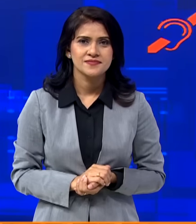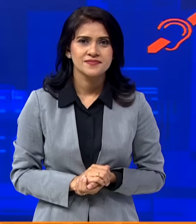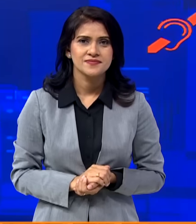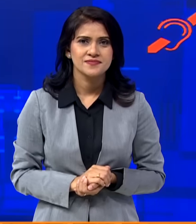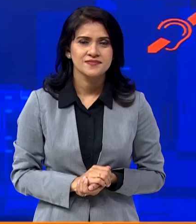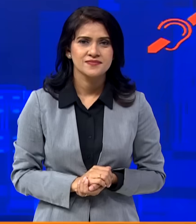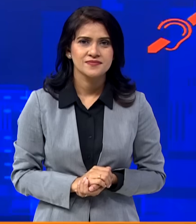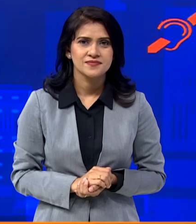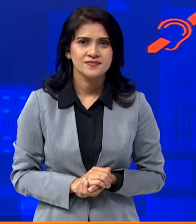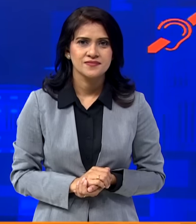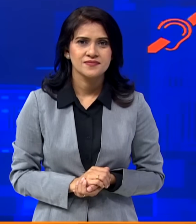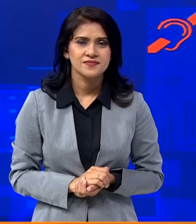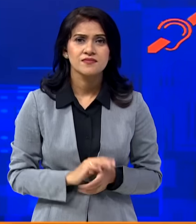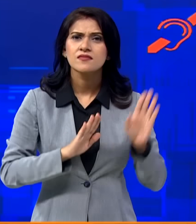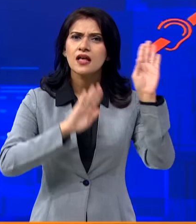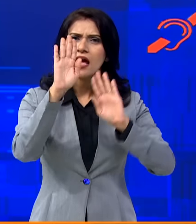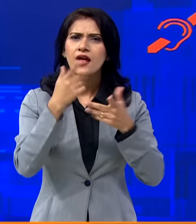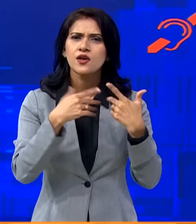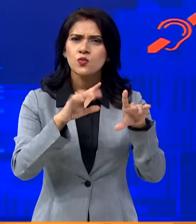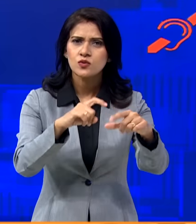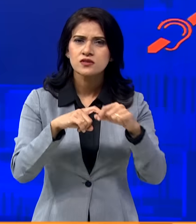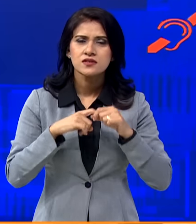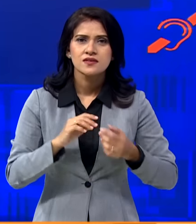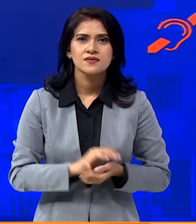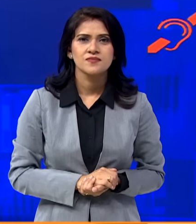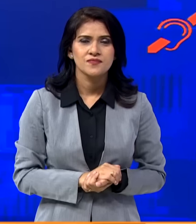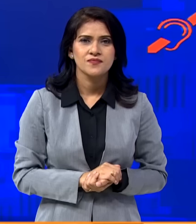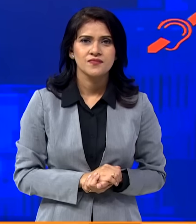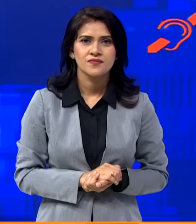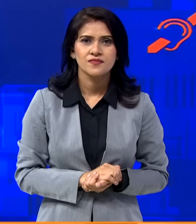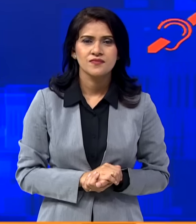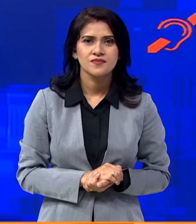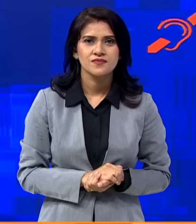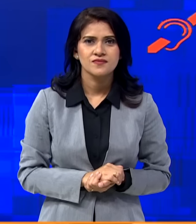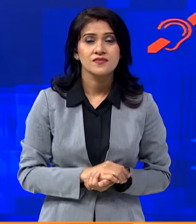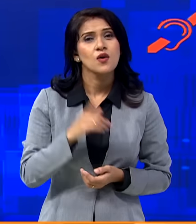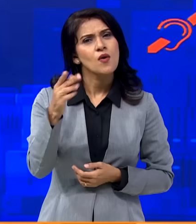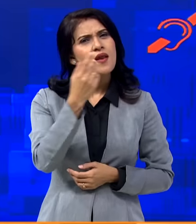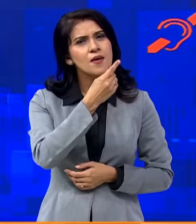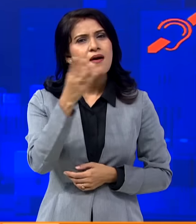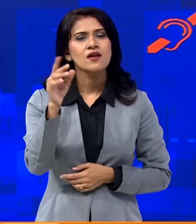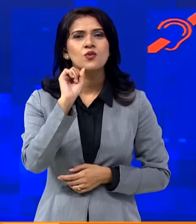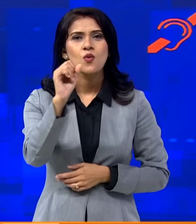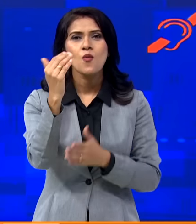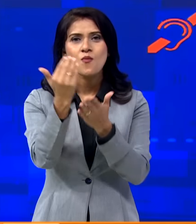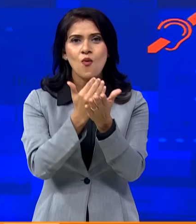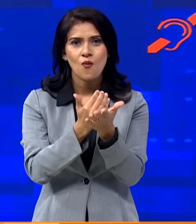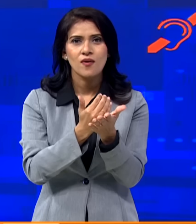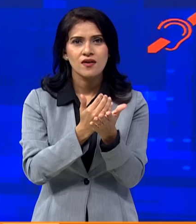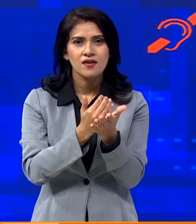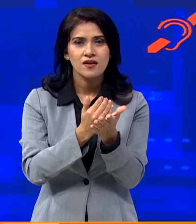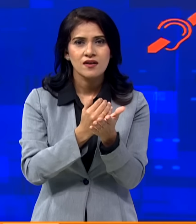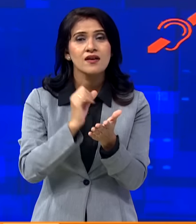ह जनता एक दो सवाल ले सकते हैं आपकी बहुत सारी सभाओं में यह नारा लगता है कि नारा